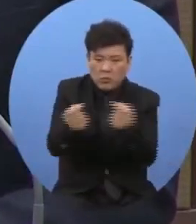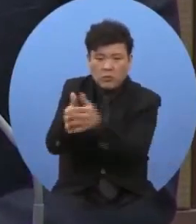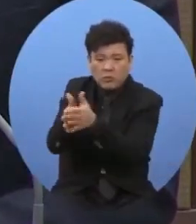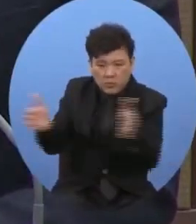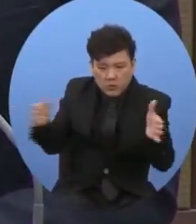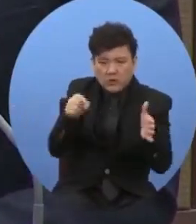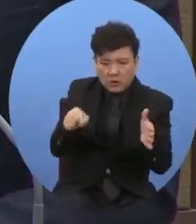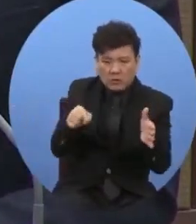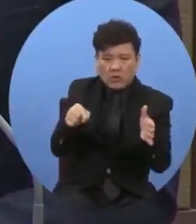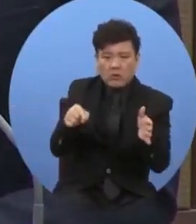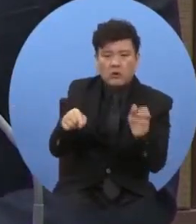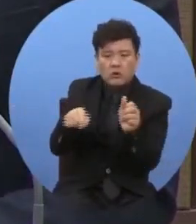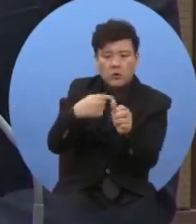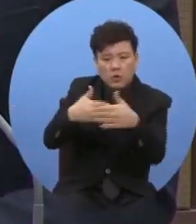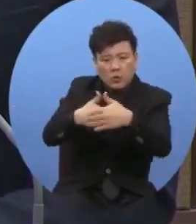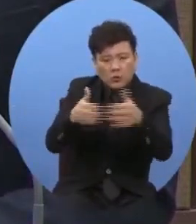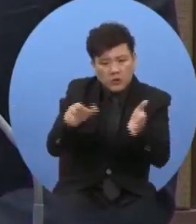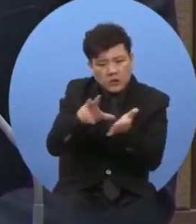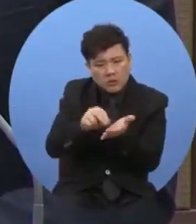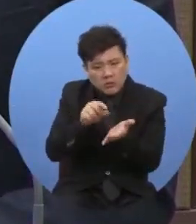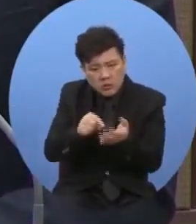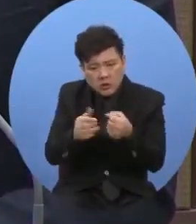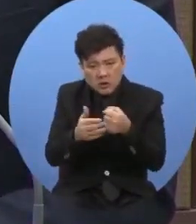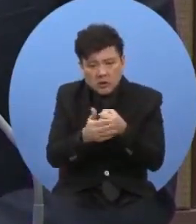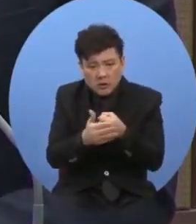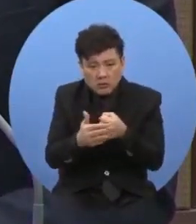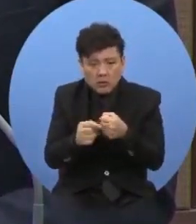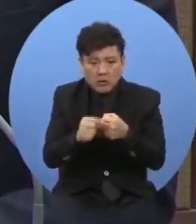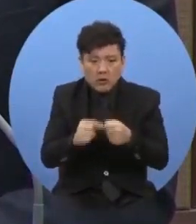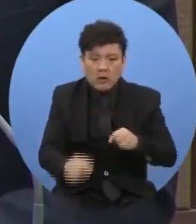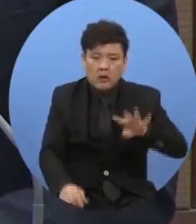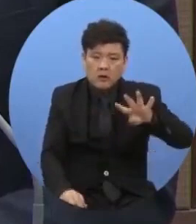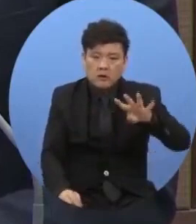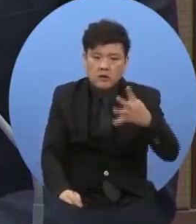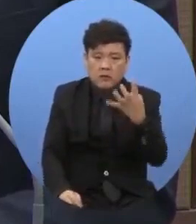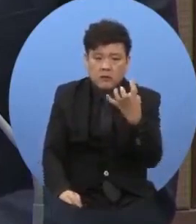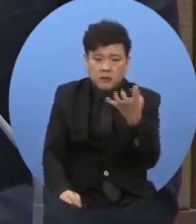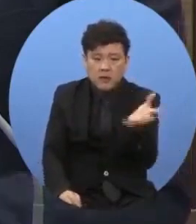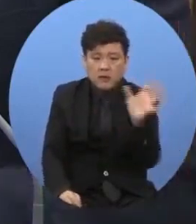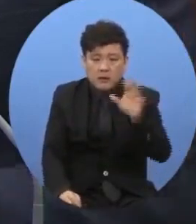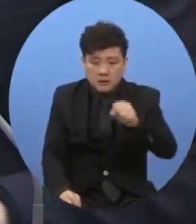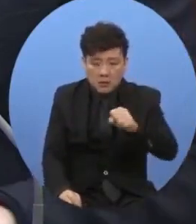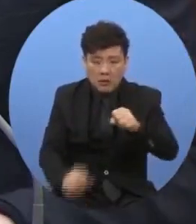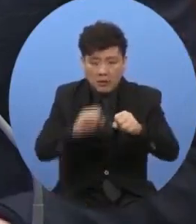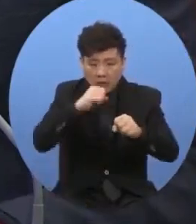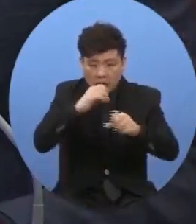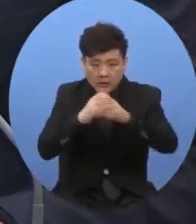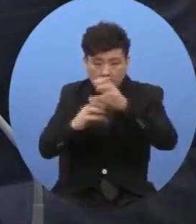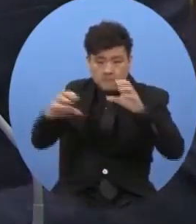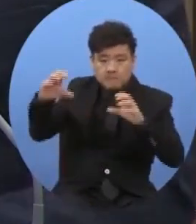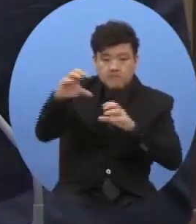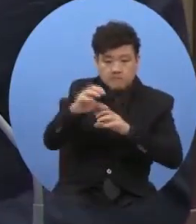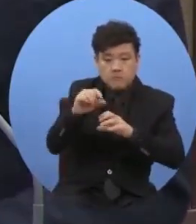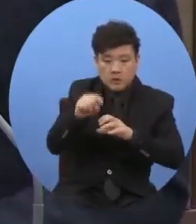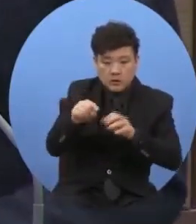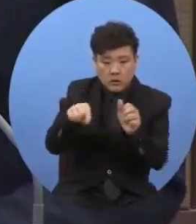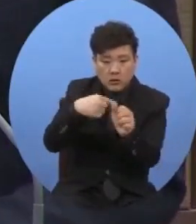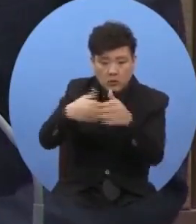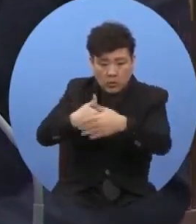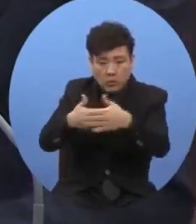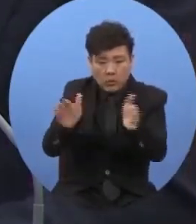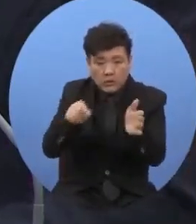교실 문제여가지고 저희가 한 440억 정도를 긴급 추경에 편성을 해서